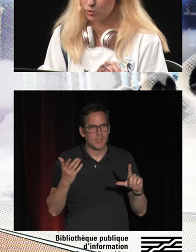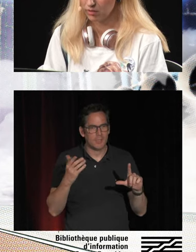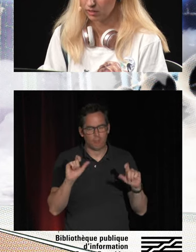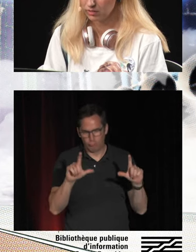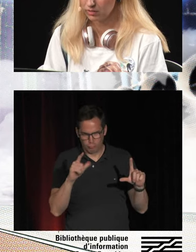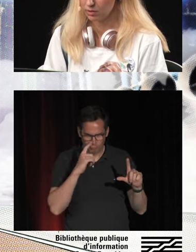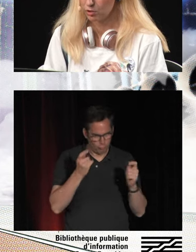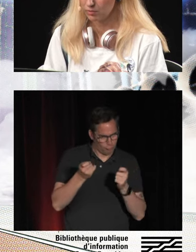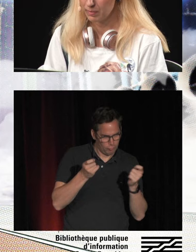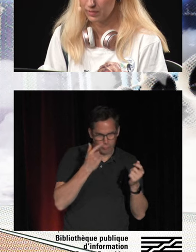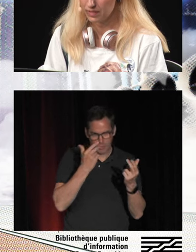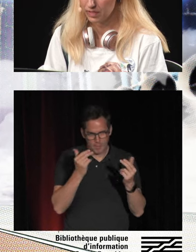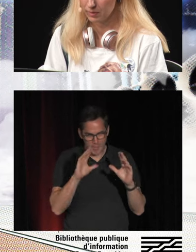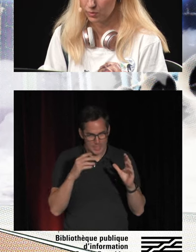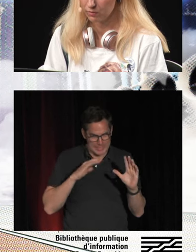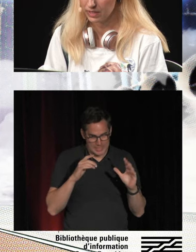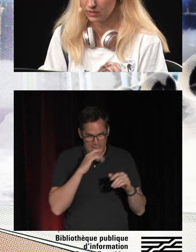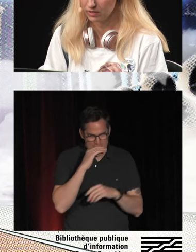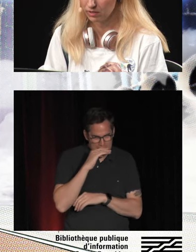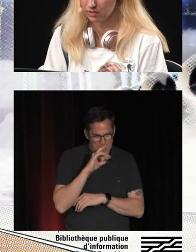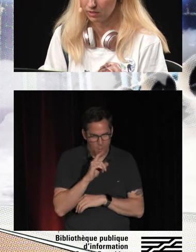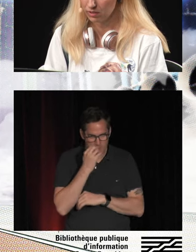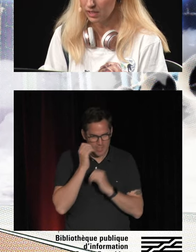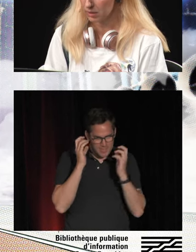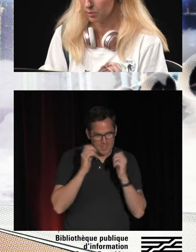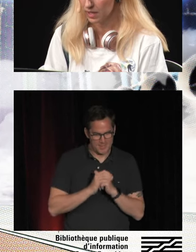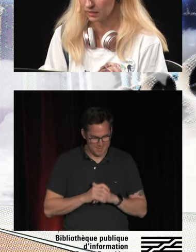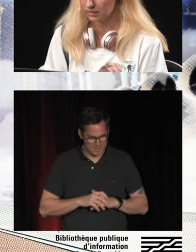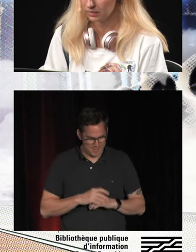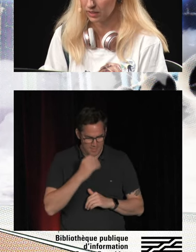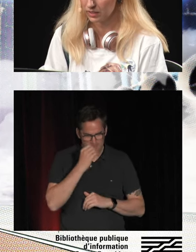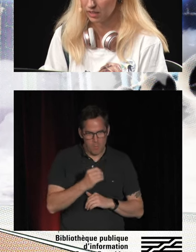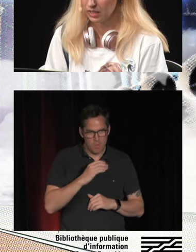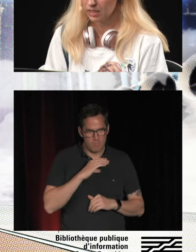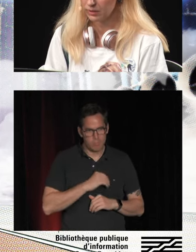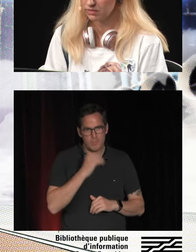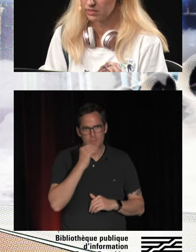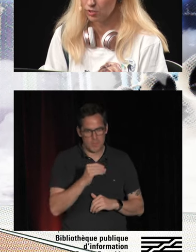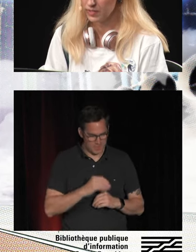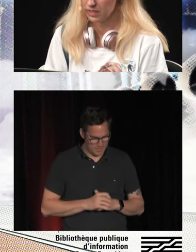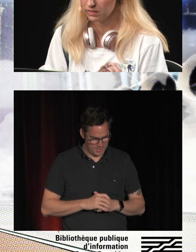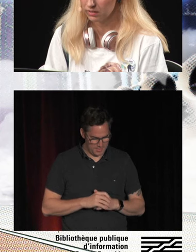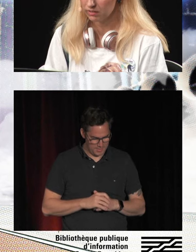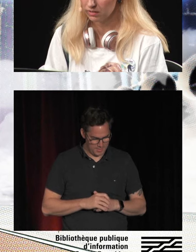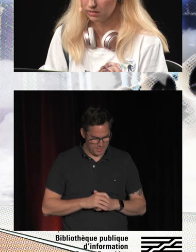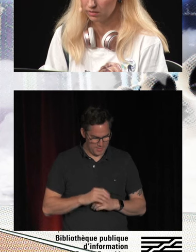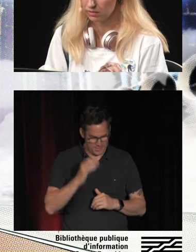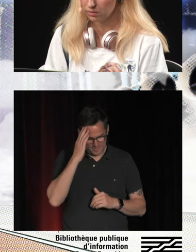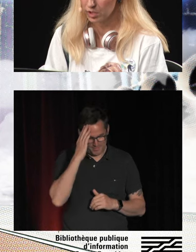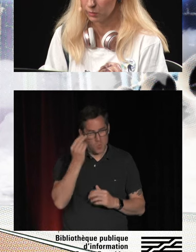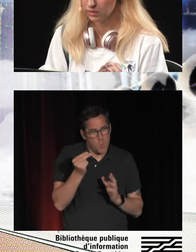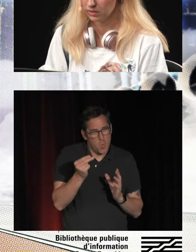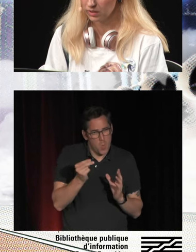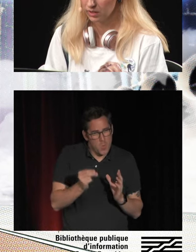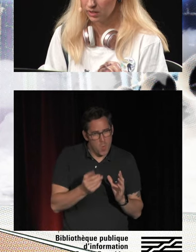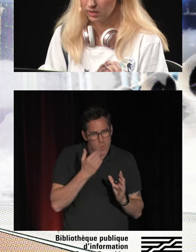Non, mais oui, ça va. Non, je ne voulais pas faire ça, parce qu'on voulait attendre. Ah, bah lui, là. Regardez. Ah bah non, si je fais ça, non.